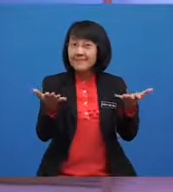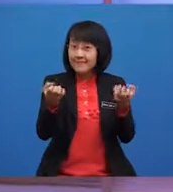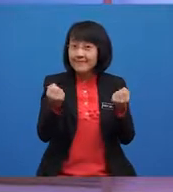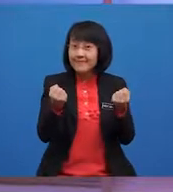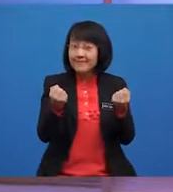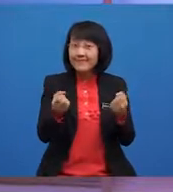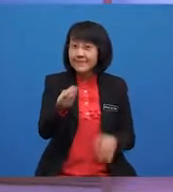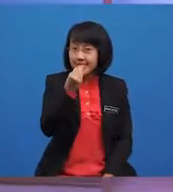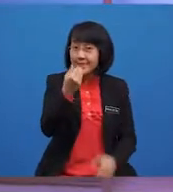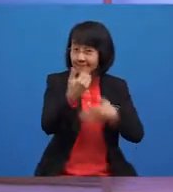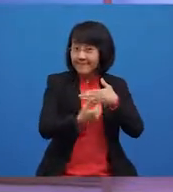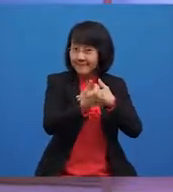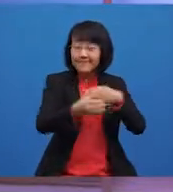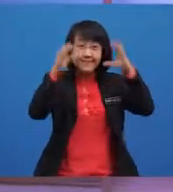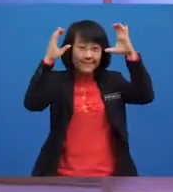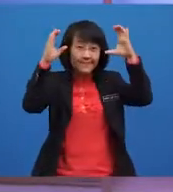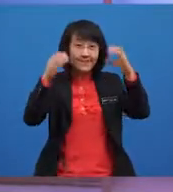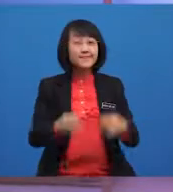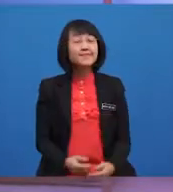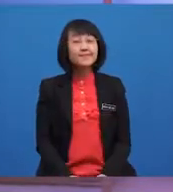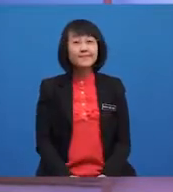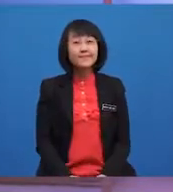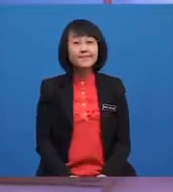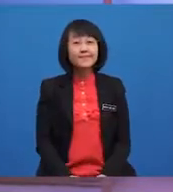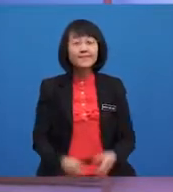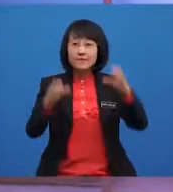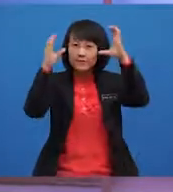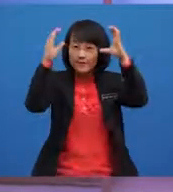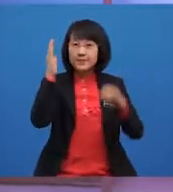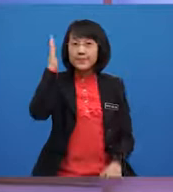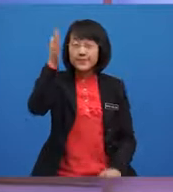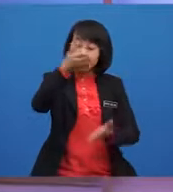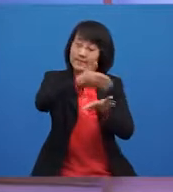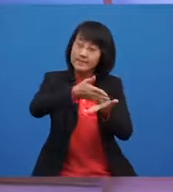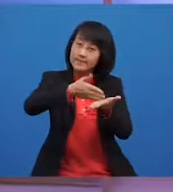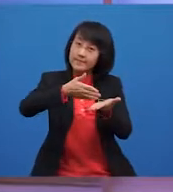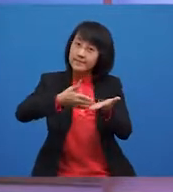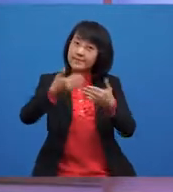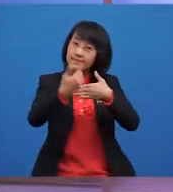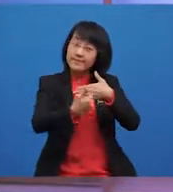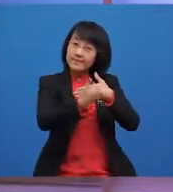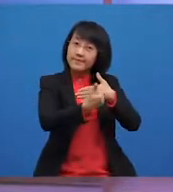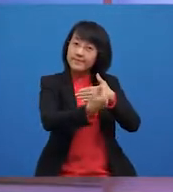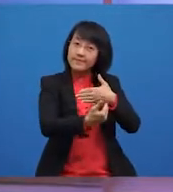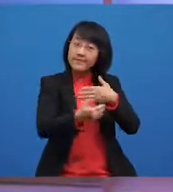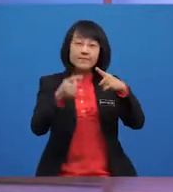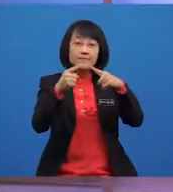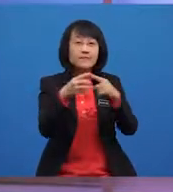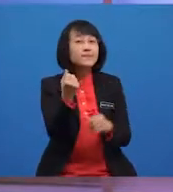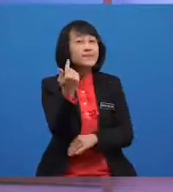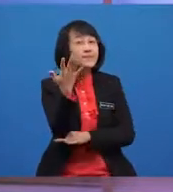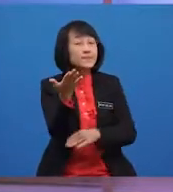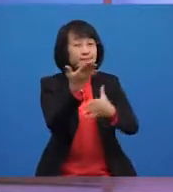roti cikgu? Baiklah, cikgu akan potong roti ini kepada